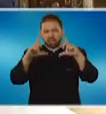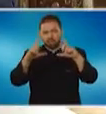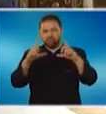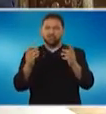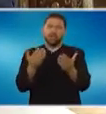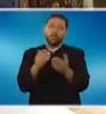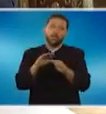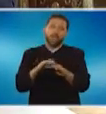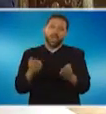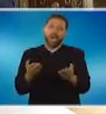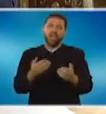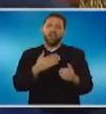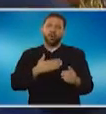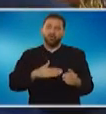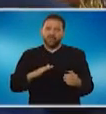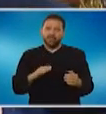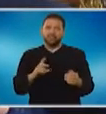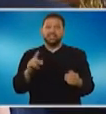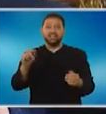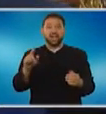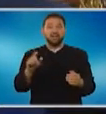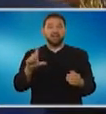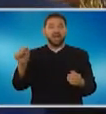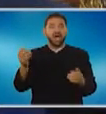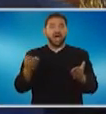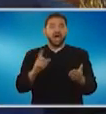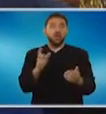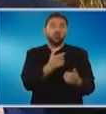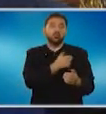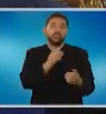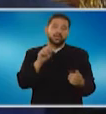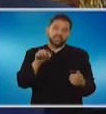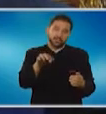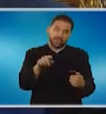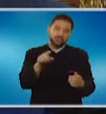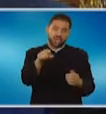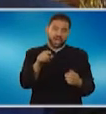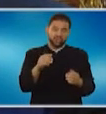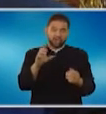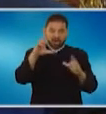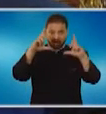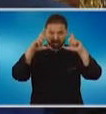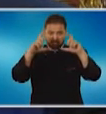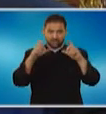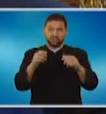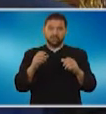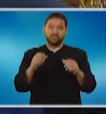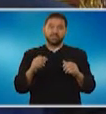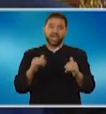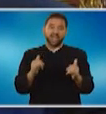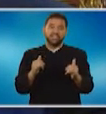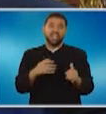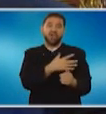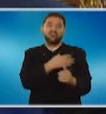ne-o dorim, dar la care nu ajungem încă. Putem ajunge la acea imagine câtă vreme